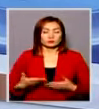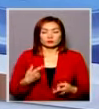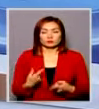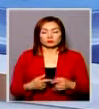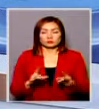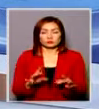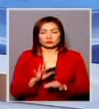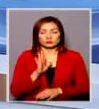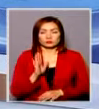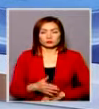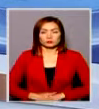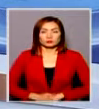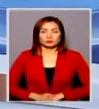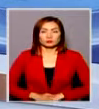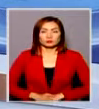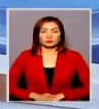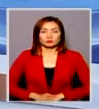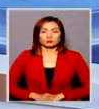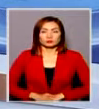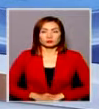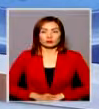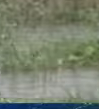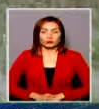Подробнее в сюжете нашего корреспондента.